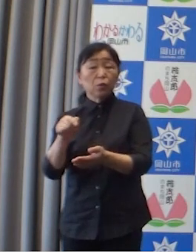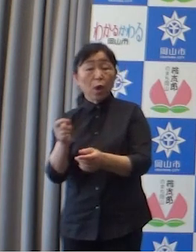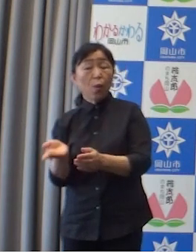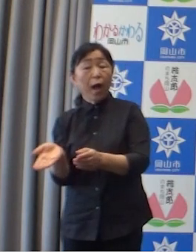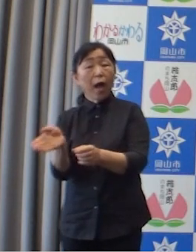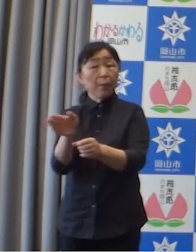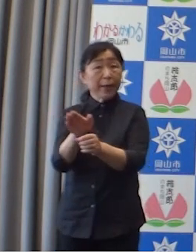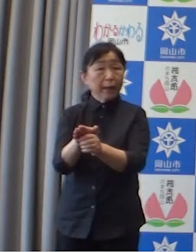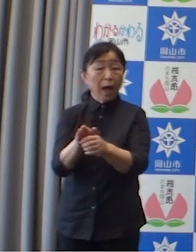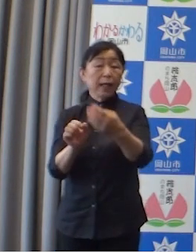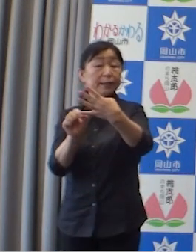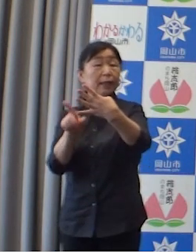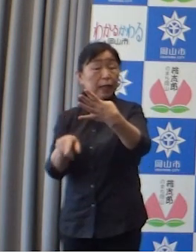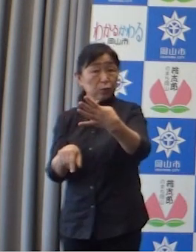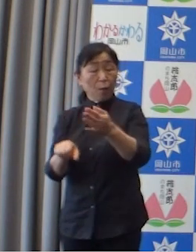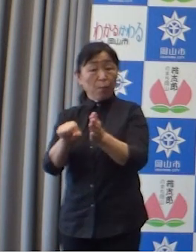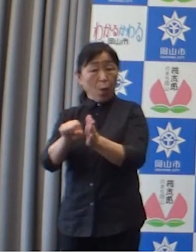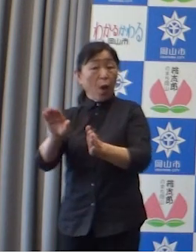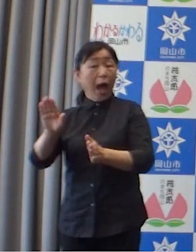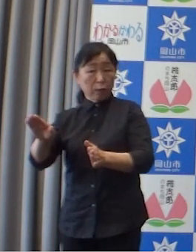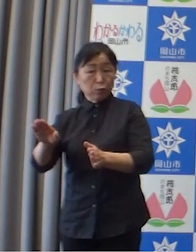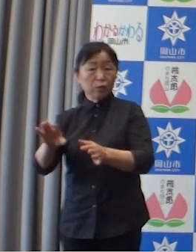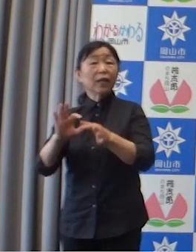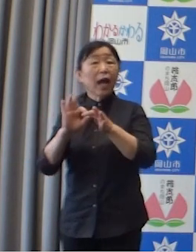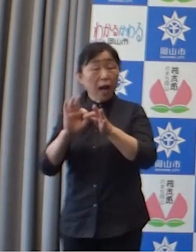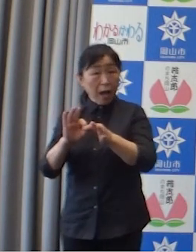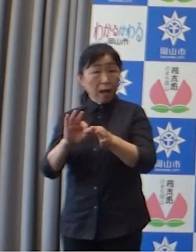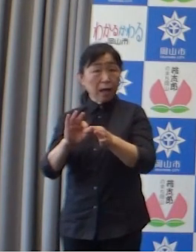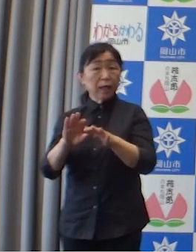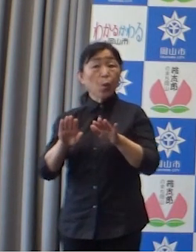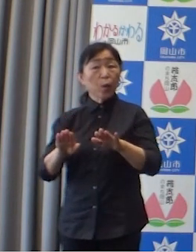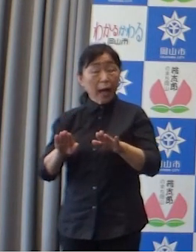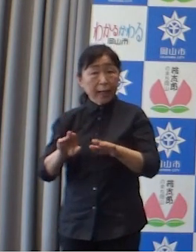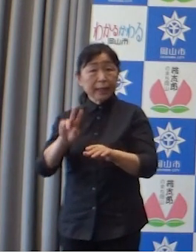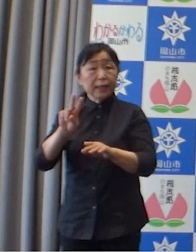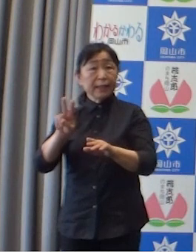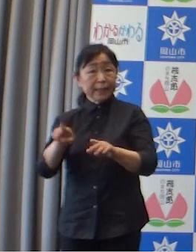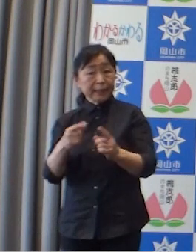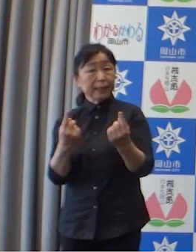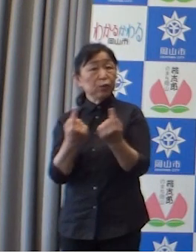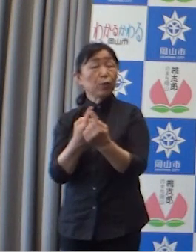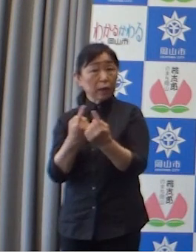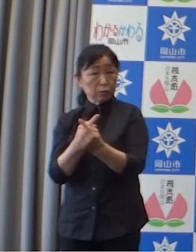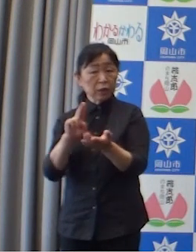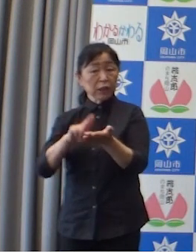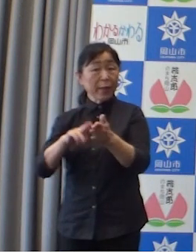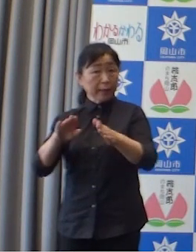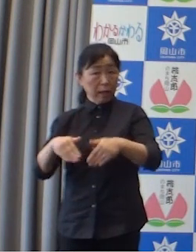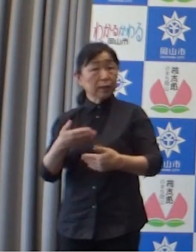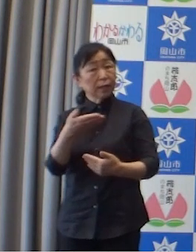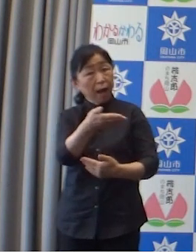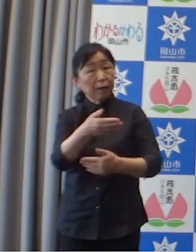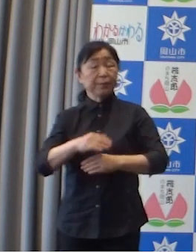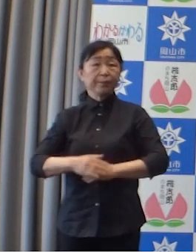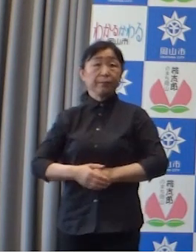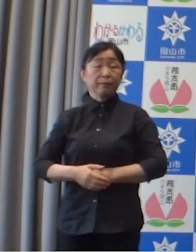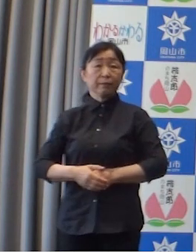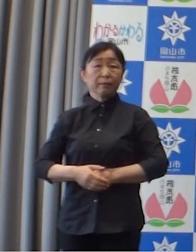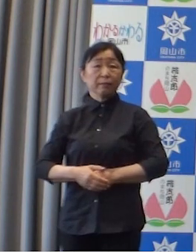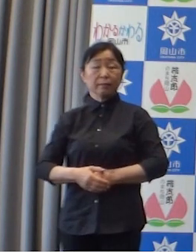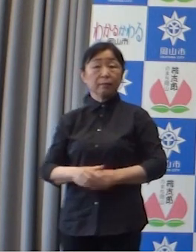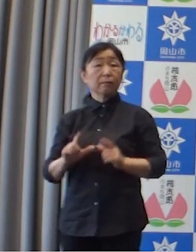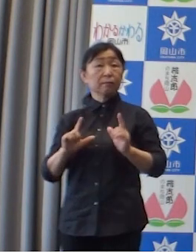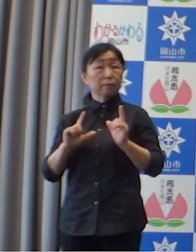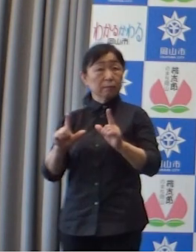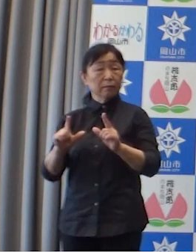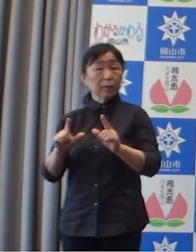月からした手応えでまたリニューアルしようということになったんですか？ 学校が4月からで、なんでこっちが8